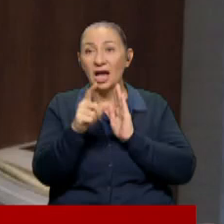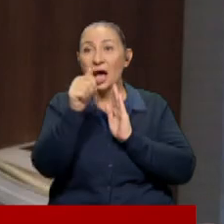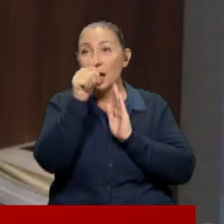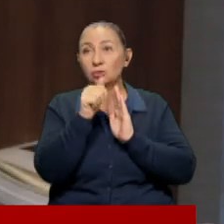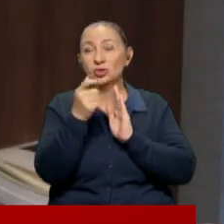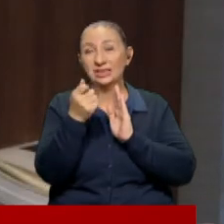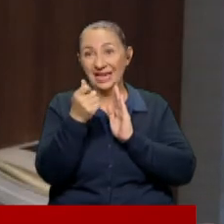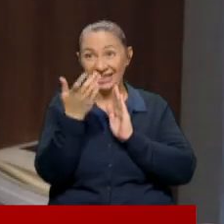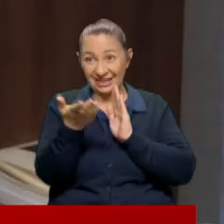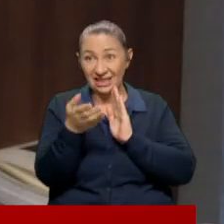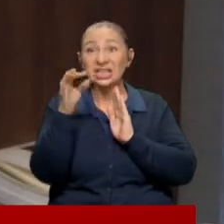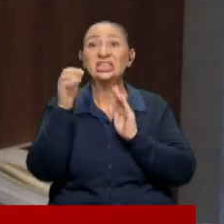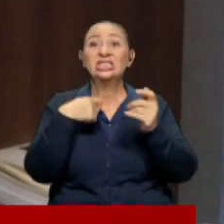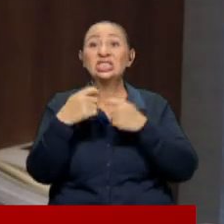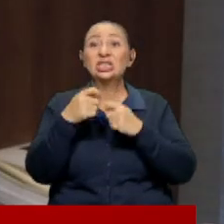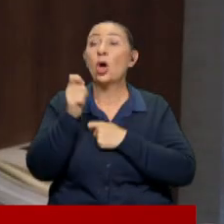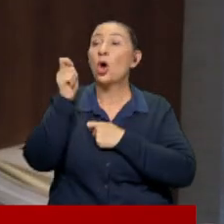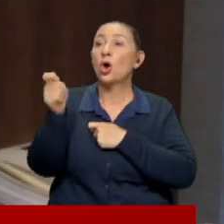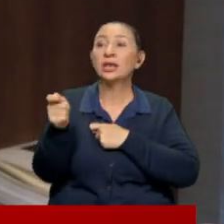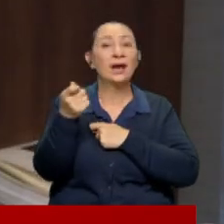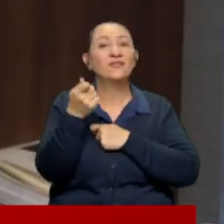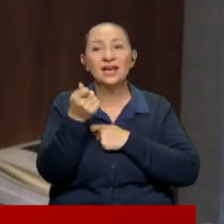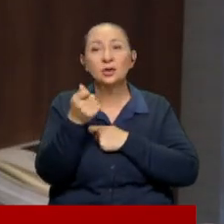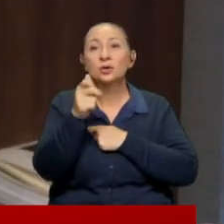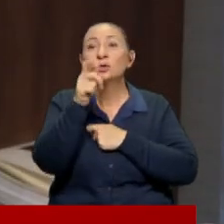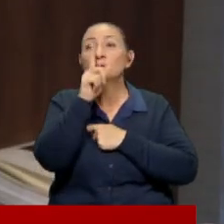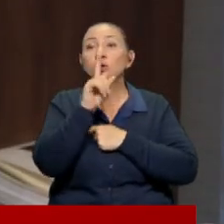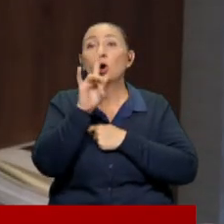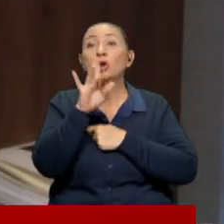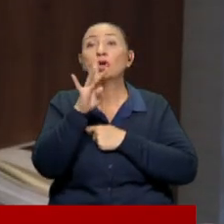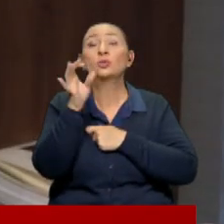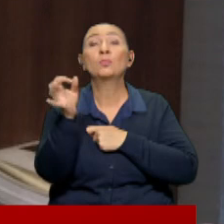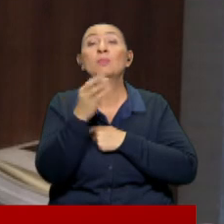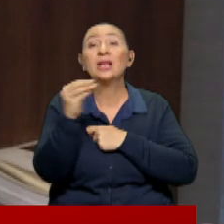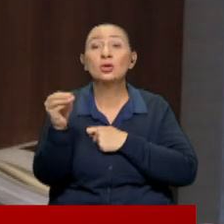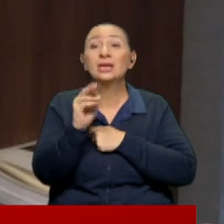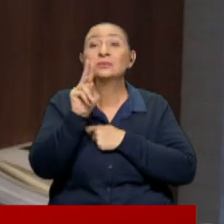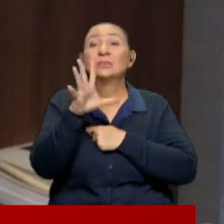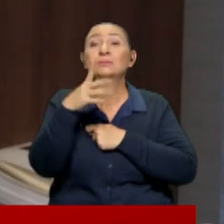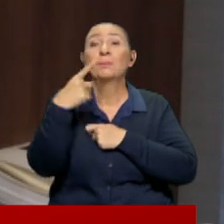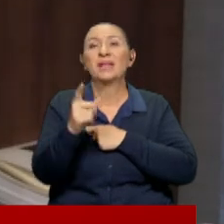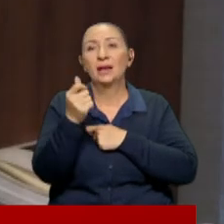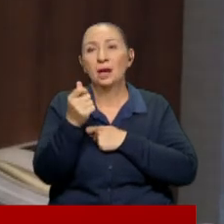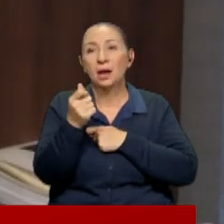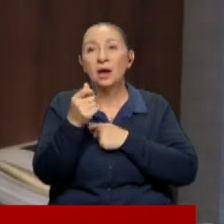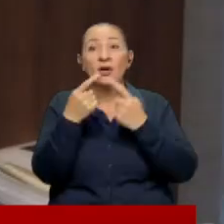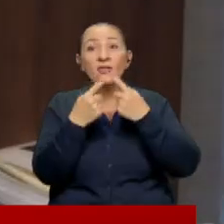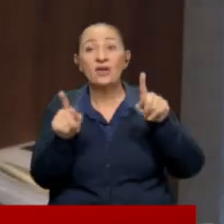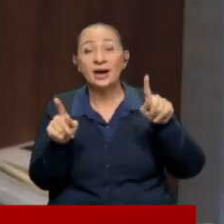102.600 lirayken şirkete ödenen tutar 114 milyon 75 bin lira.